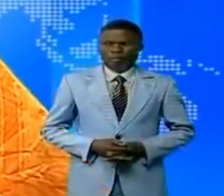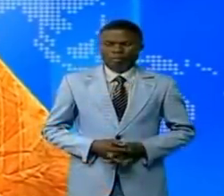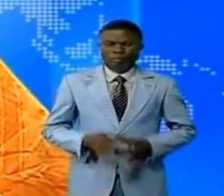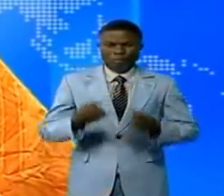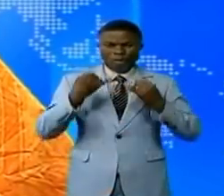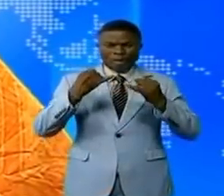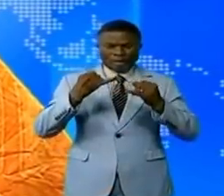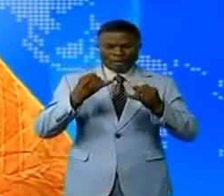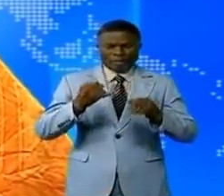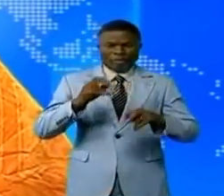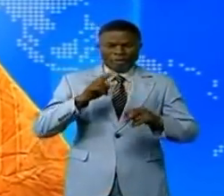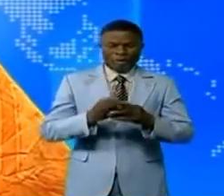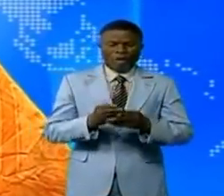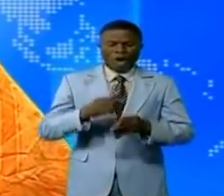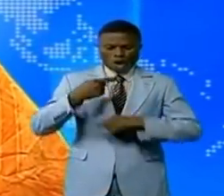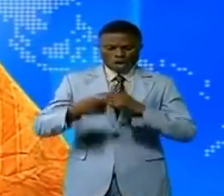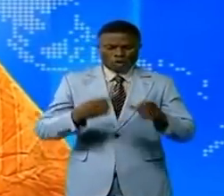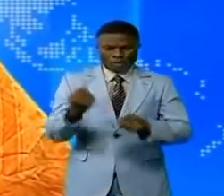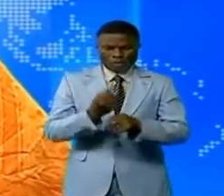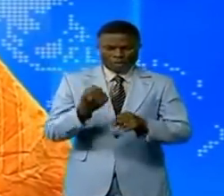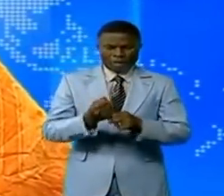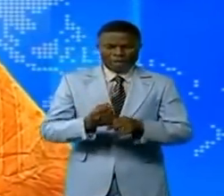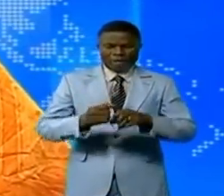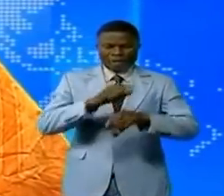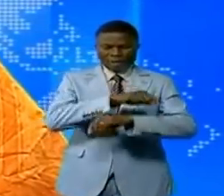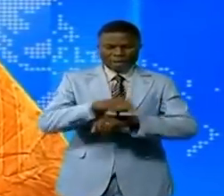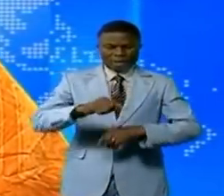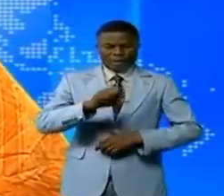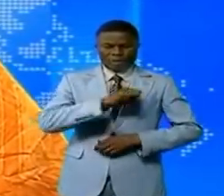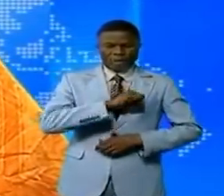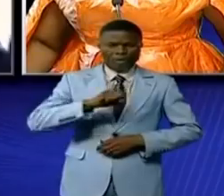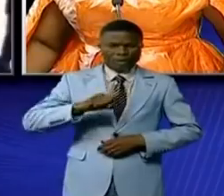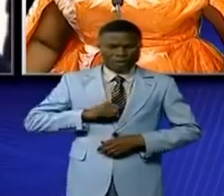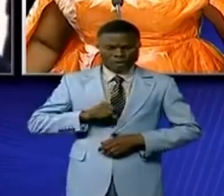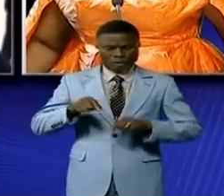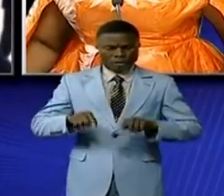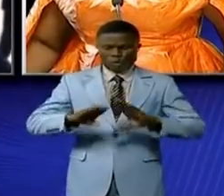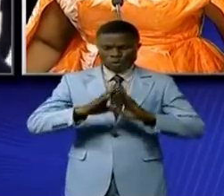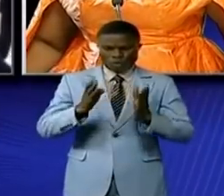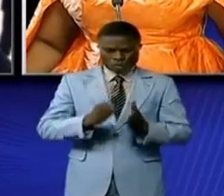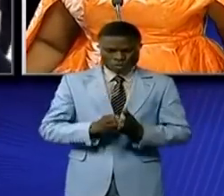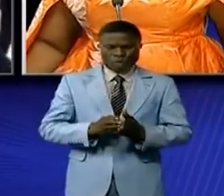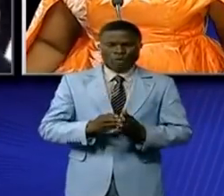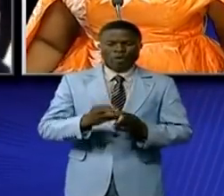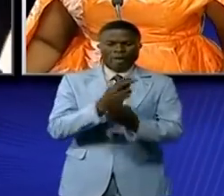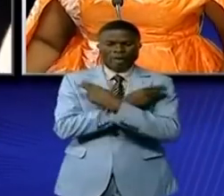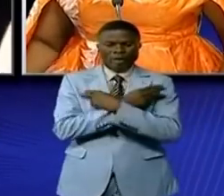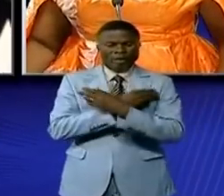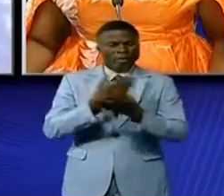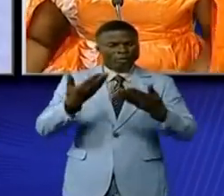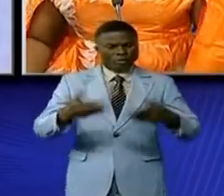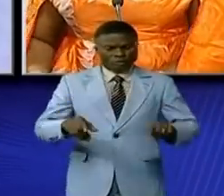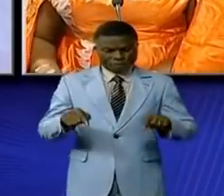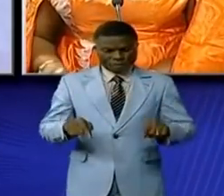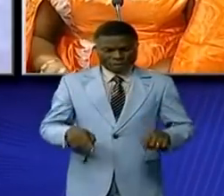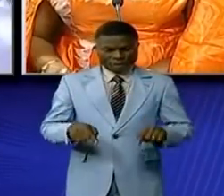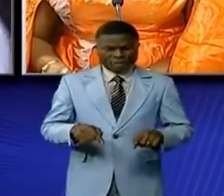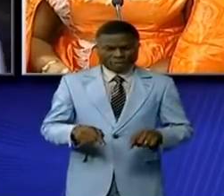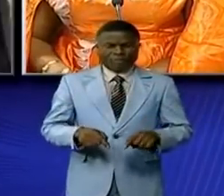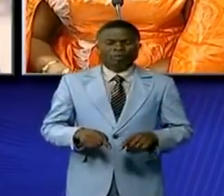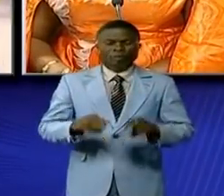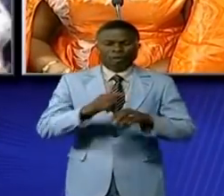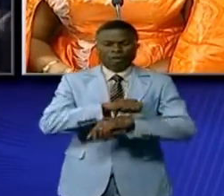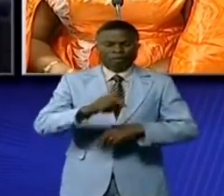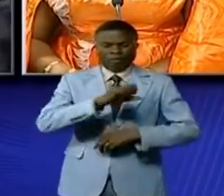L'actualité est marquée par la rentrée parlementaire dans les deux chambres. Députés et sénateurs ont clôturé les vacances parlementaires au Sénat.